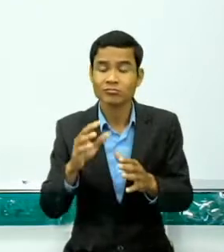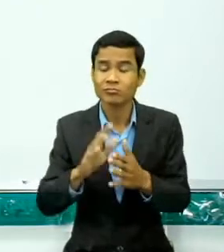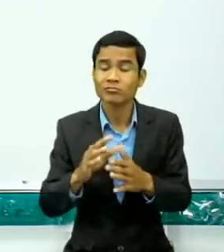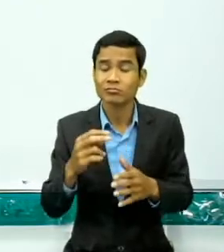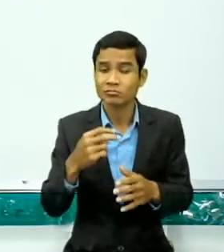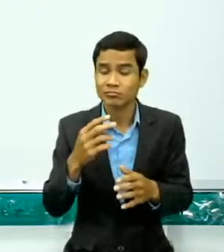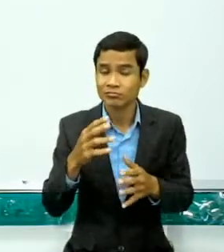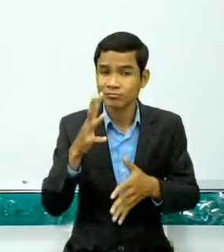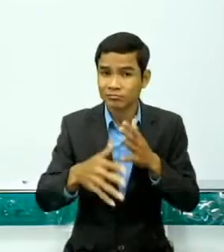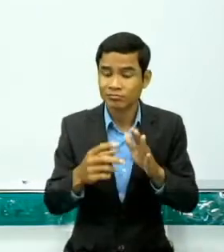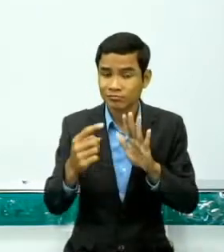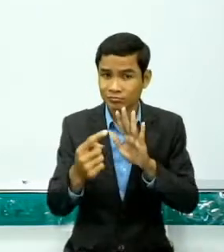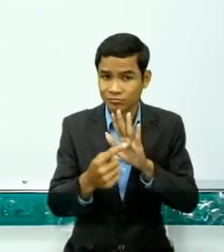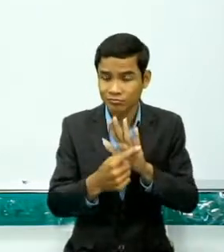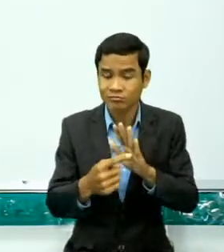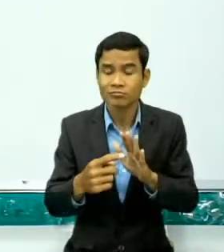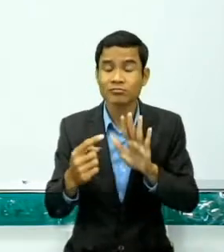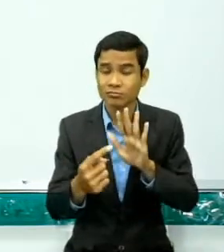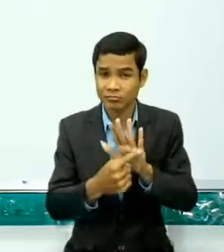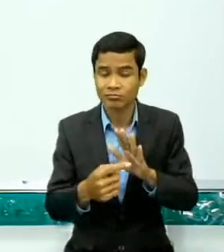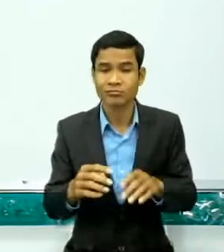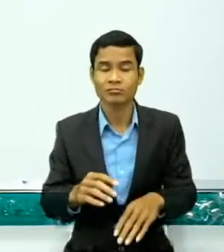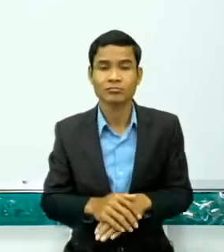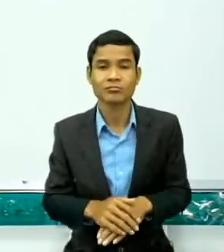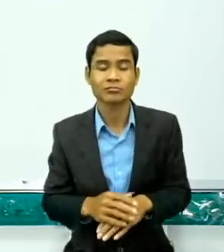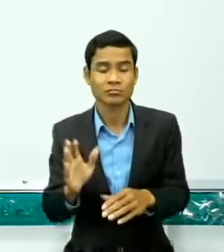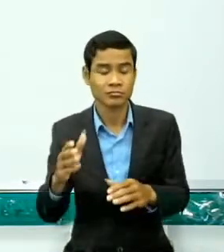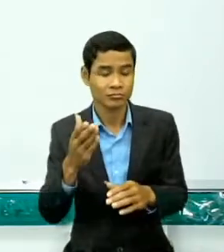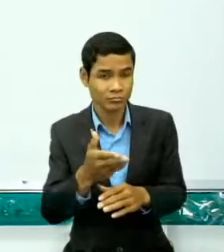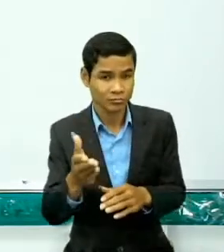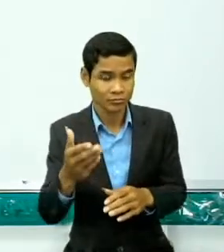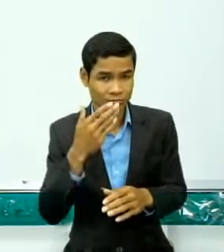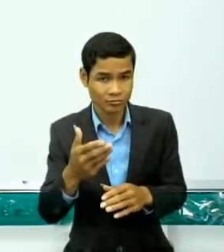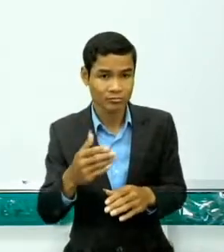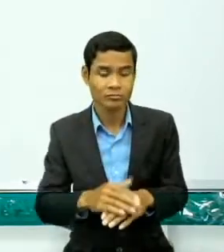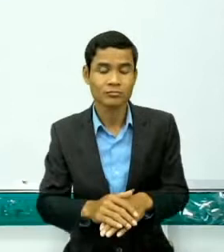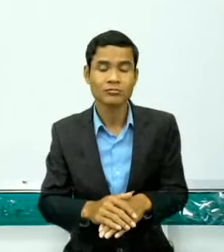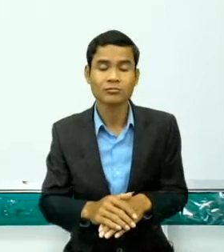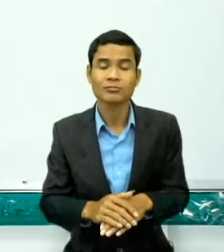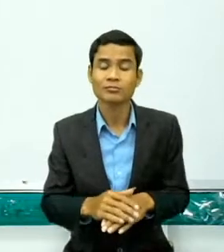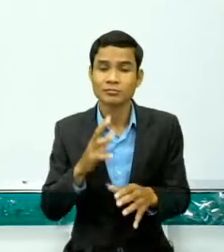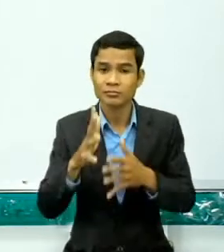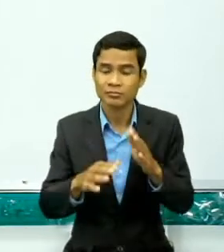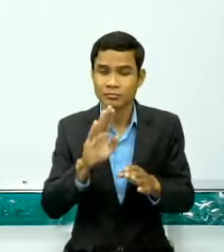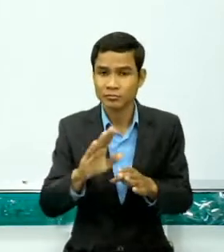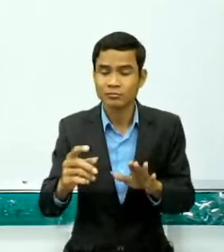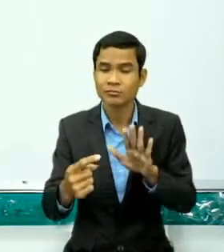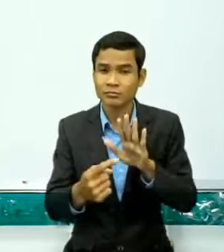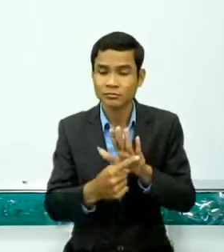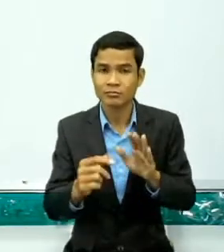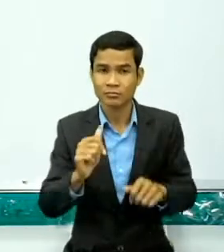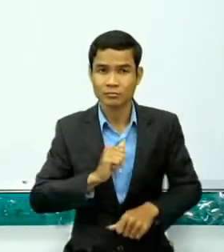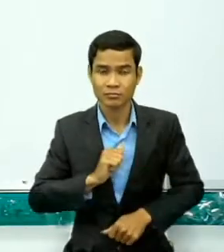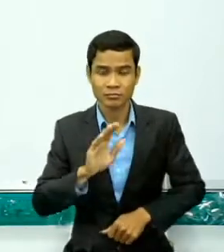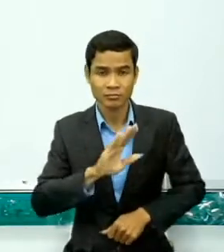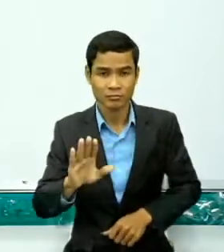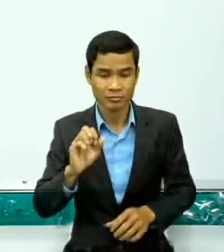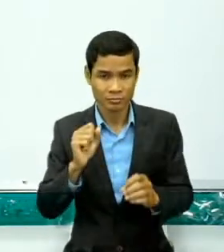អ្នកគ្រូណាចាអឺអរគុណឥឡូវកូនកូនបន្លឺសូរអឺដោយខ្លួនឯងចាប់ផ្ដើ